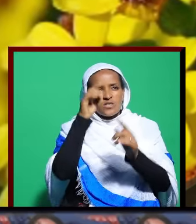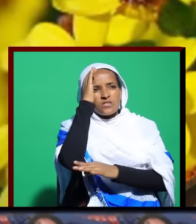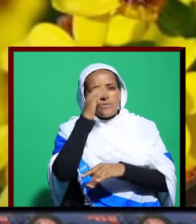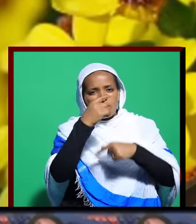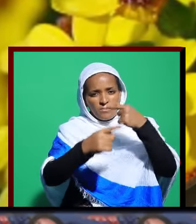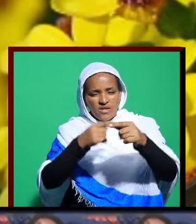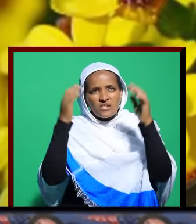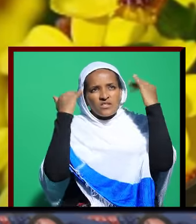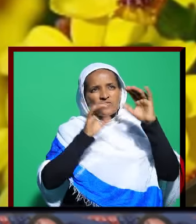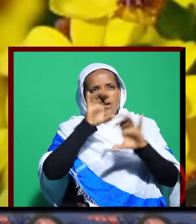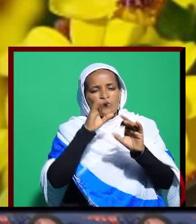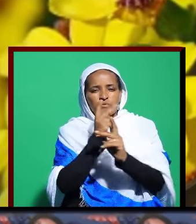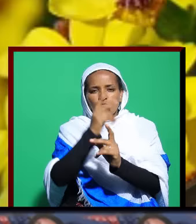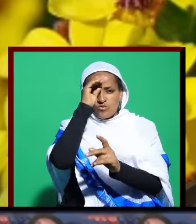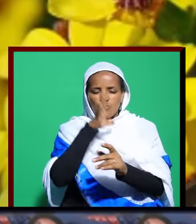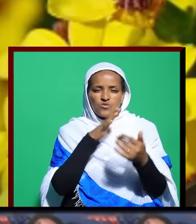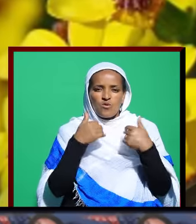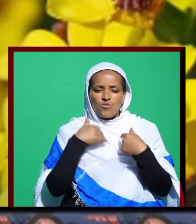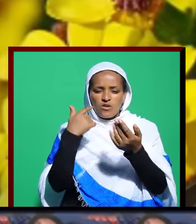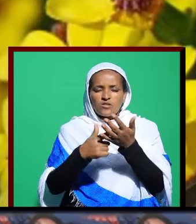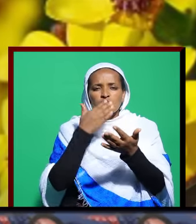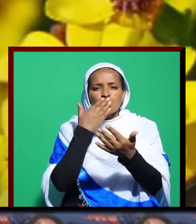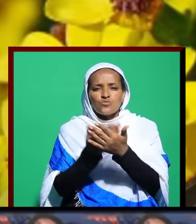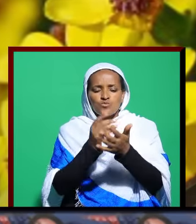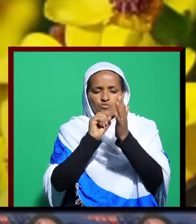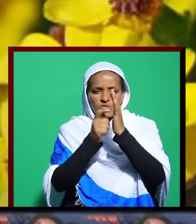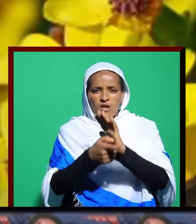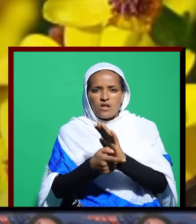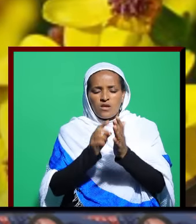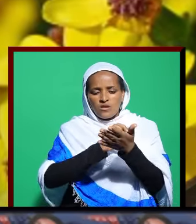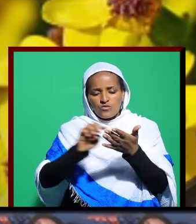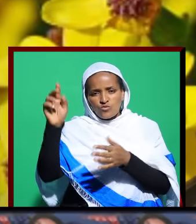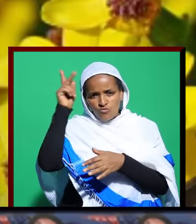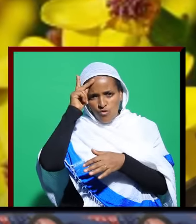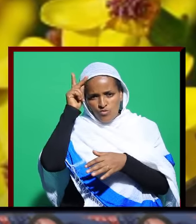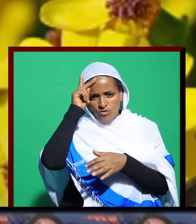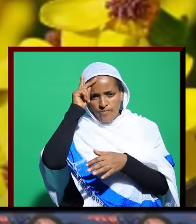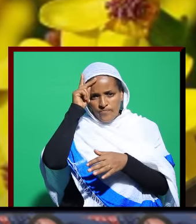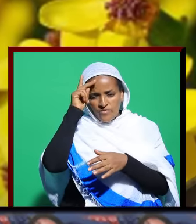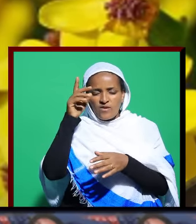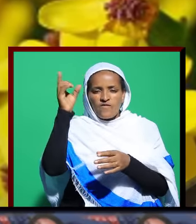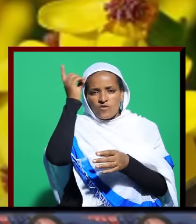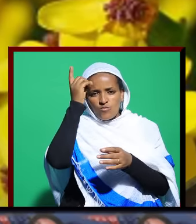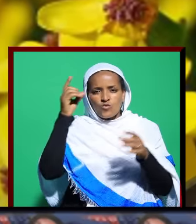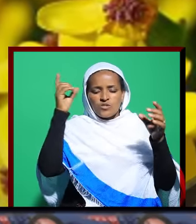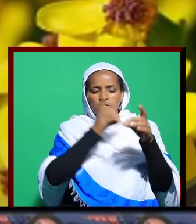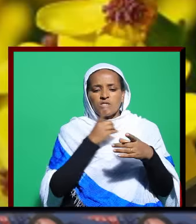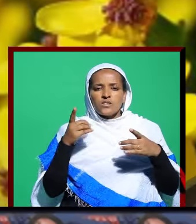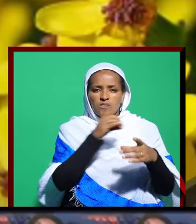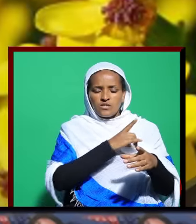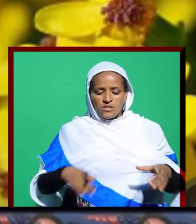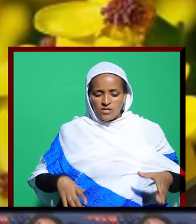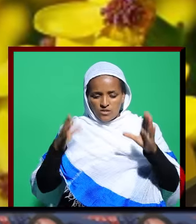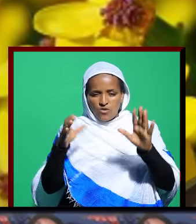ሳያጓጓቸው ወደ እግዚአብሔር መሄድን ተስፋ አድርገው የሚጠብቁ ሰዎች አሉ። ለዚህ ጥሩ ምሳሌ የሚሆነን ሐዋርያው ቅዱስ ጳውሎስ የፊልጵስዩስ